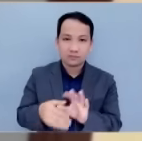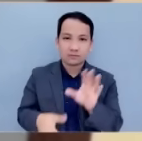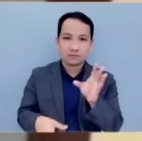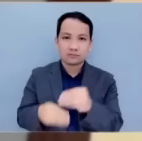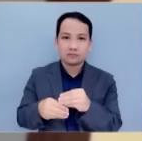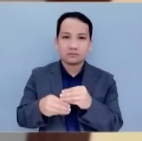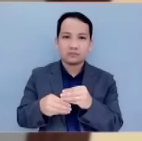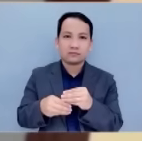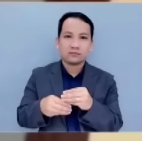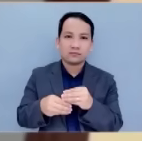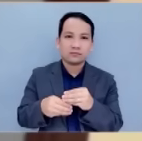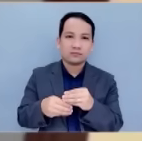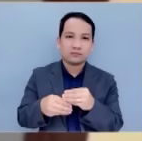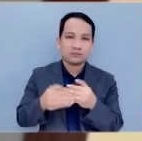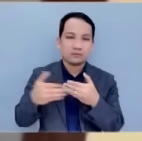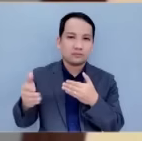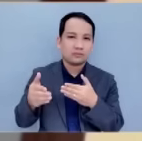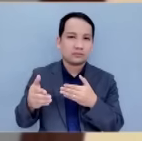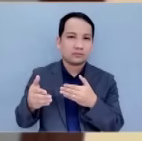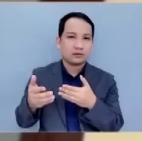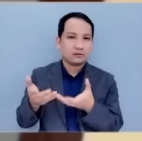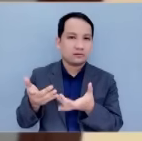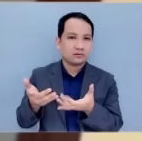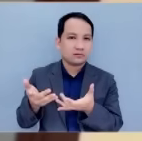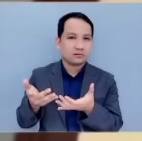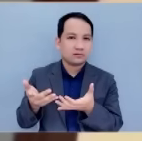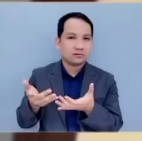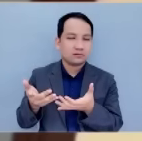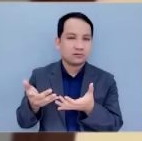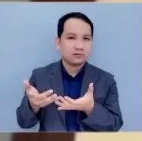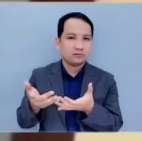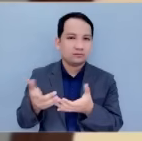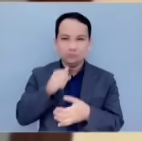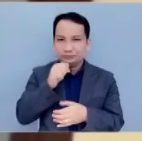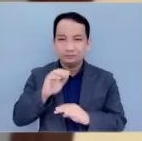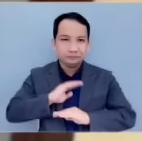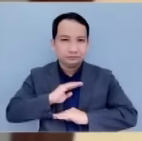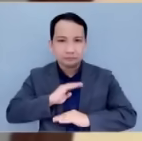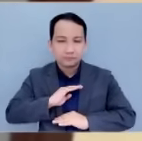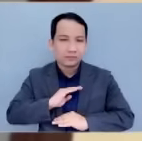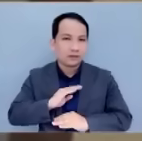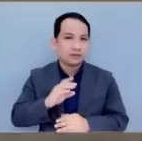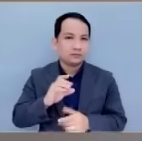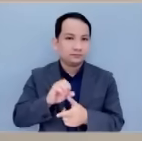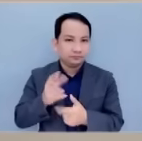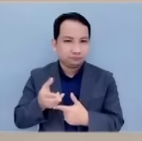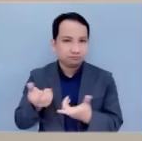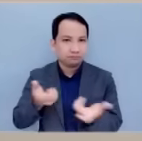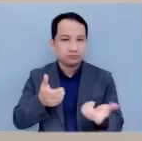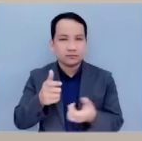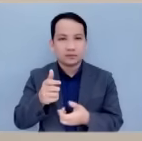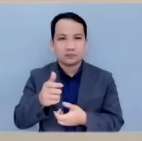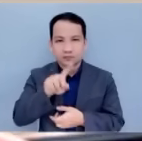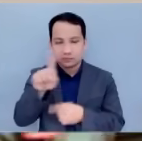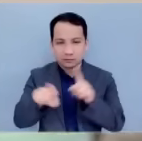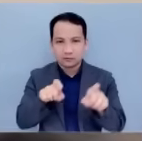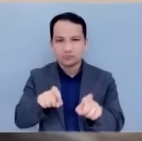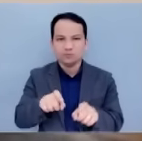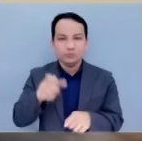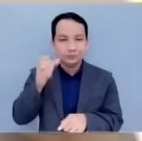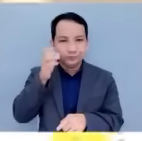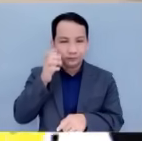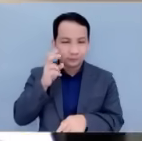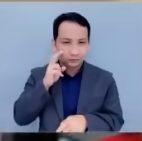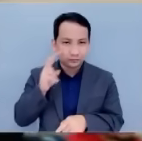mga perceived na hindi maybe dissatisfied or may ambitions. Si Senator Cynthia Villar